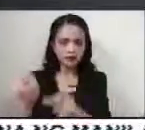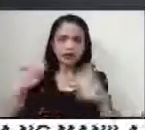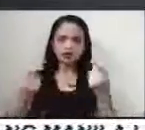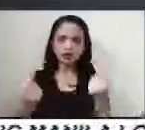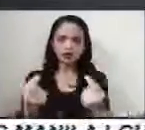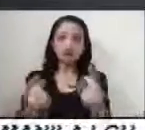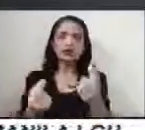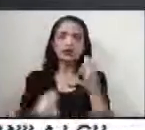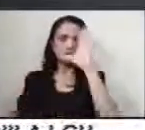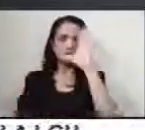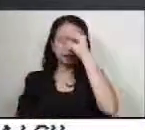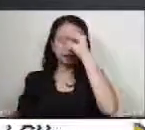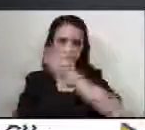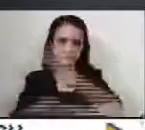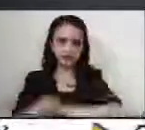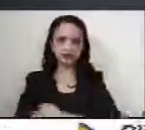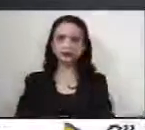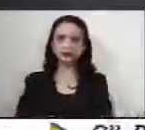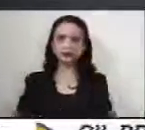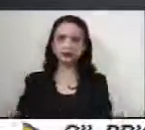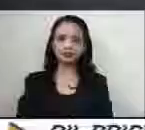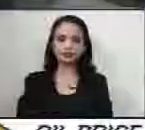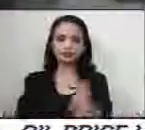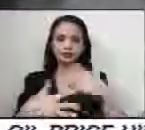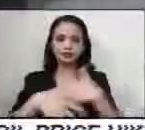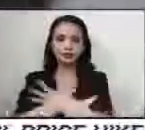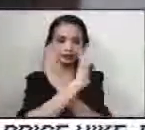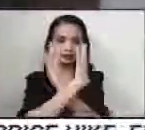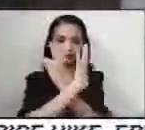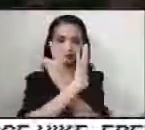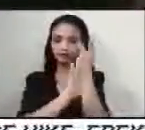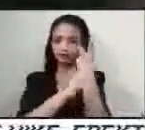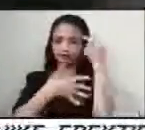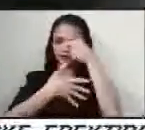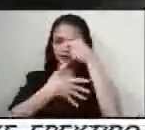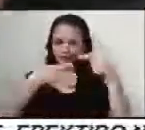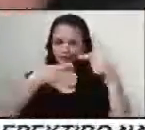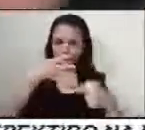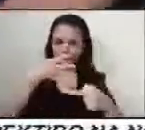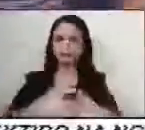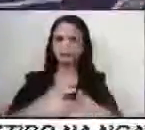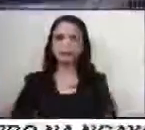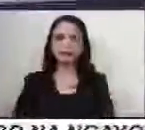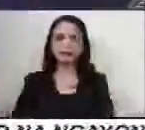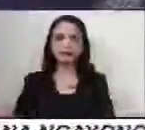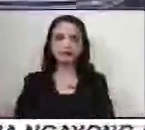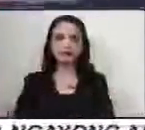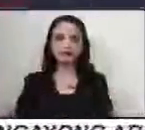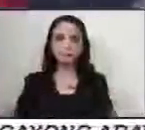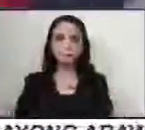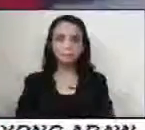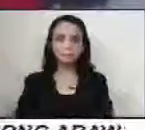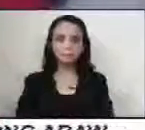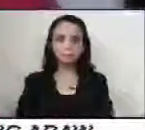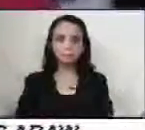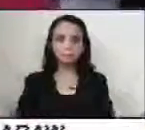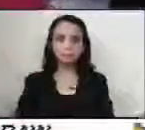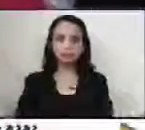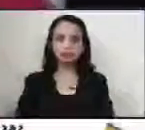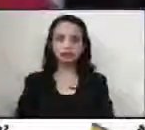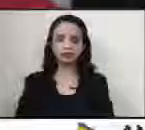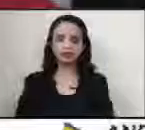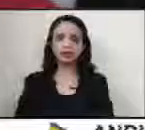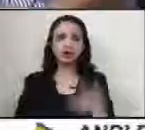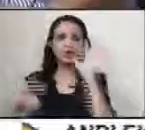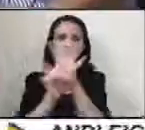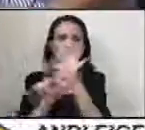account kaysa iyahang itong Google Play, 100,000 plus. Sa pakikipag-usap nila kay Tais, inakala din umano ng bata na libre ang